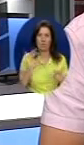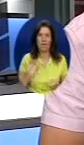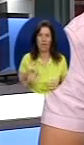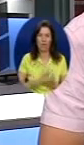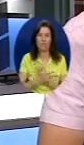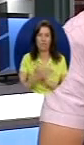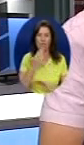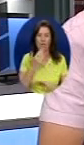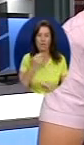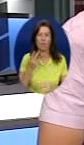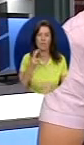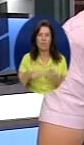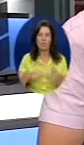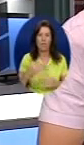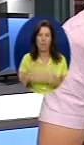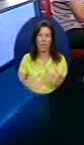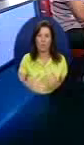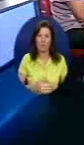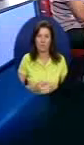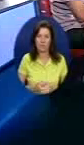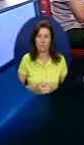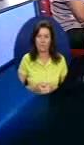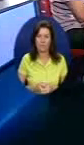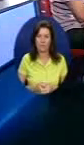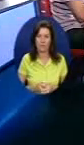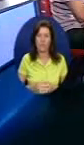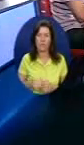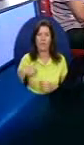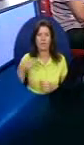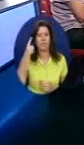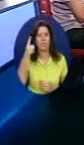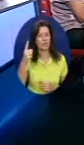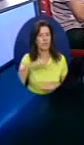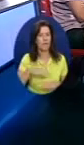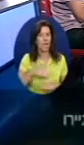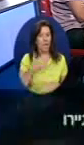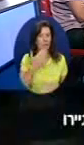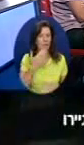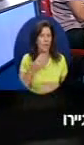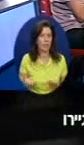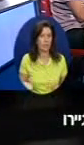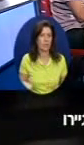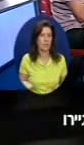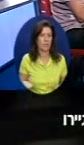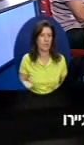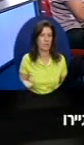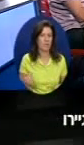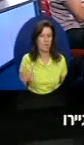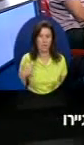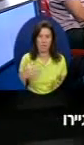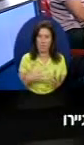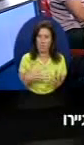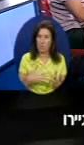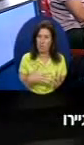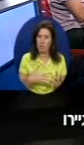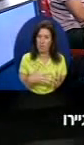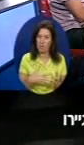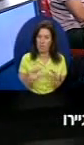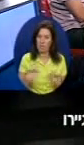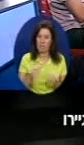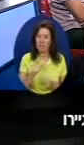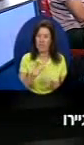שנה. אבל אתה יודע, אני חושבת על היהדות, כמי שאומרת, בודקת, שאתה באמת רוצה באמת